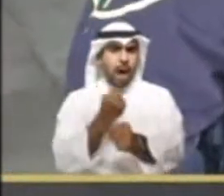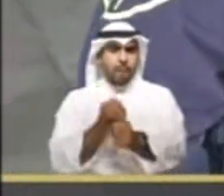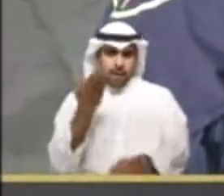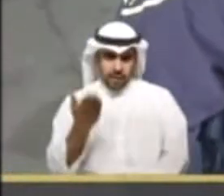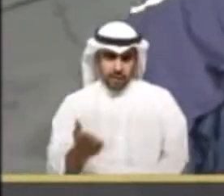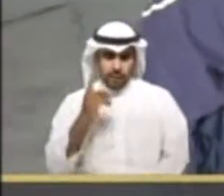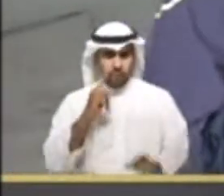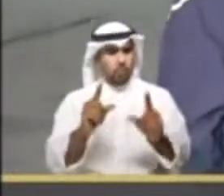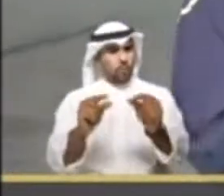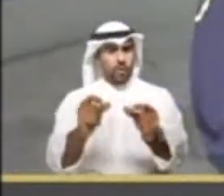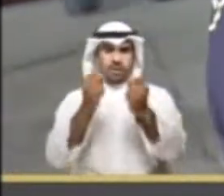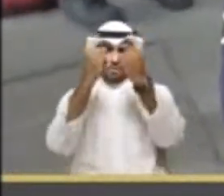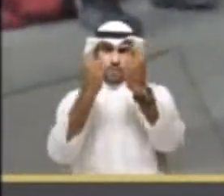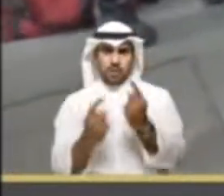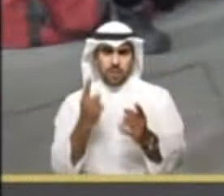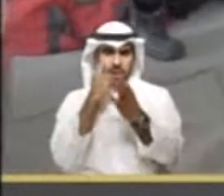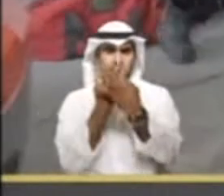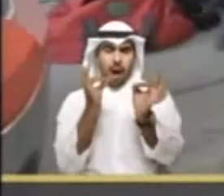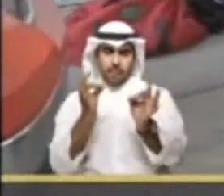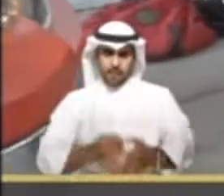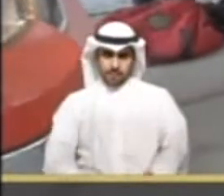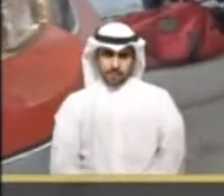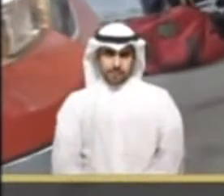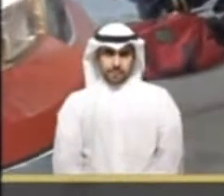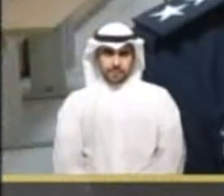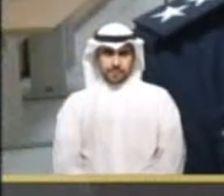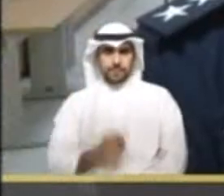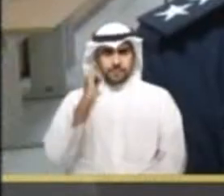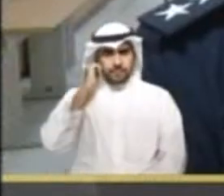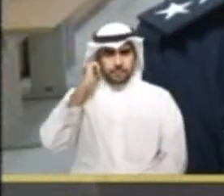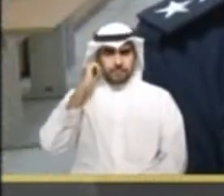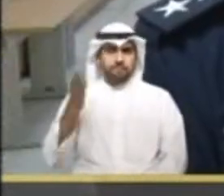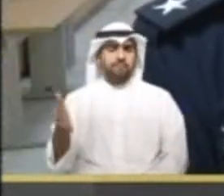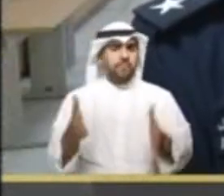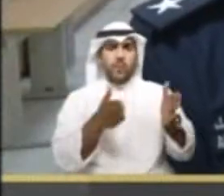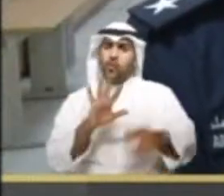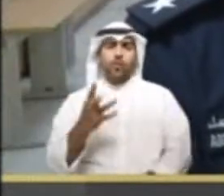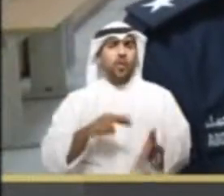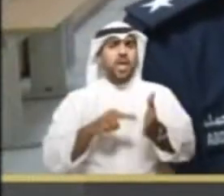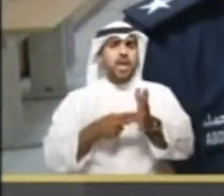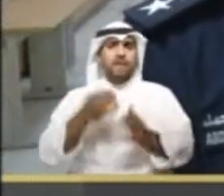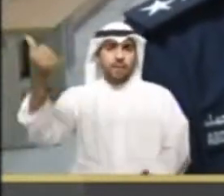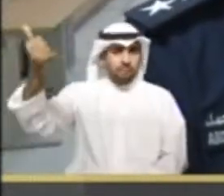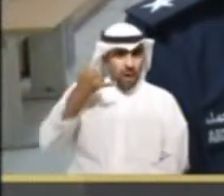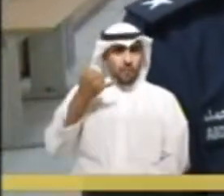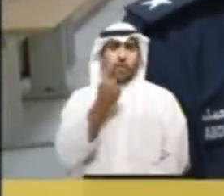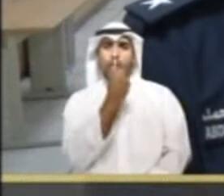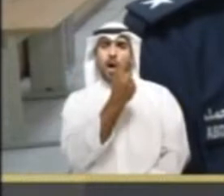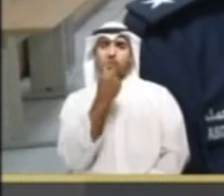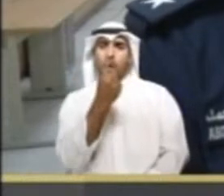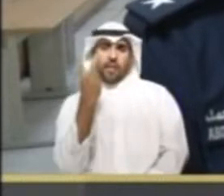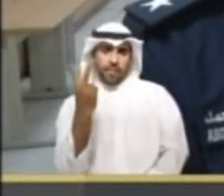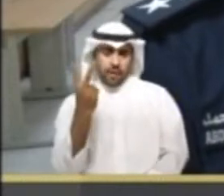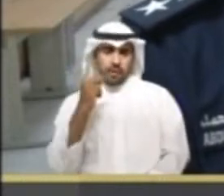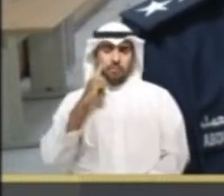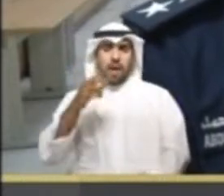بكفاءة عالية من وحدات الإطفاء. طبيعة البلاغات، نتلقى البلاغات من المواطنين عن طريق 112،